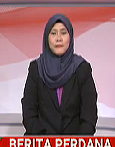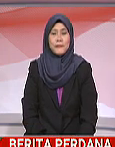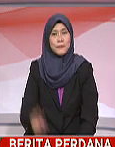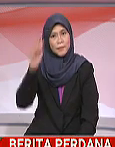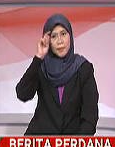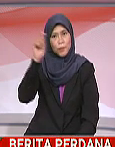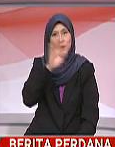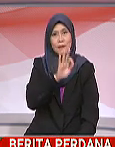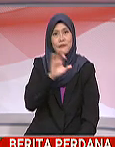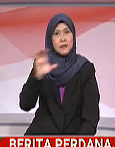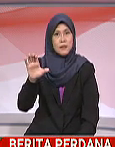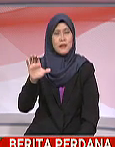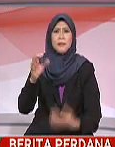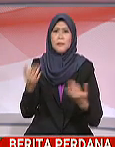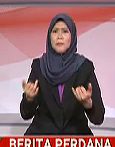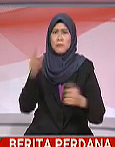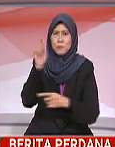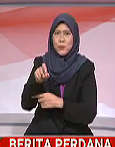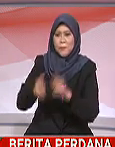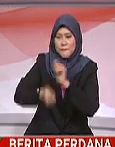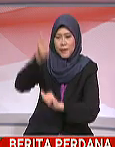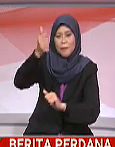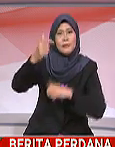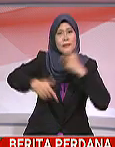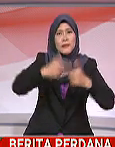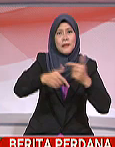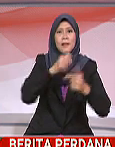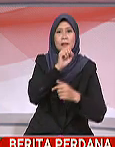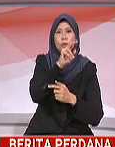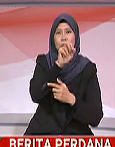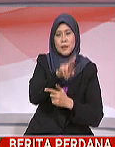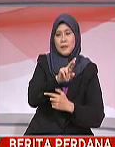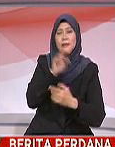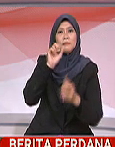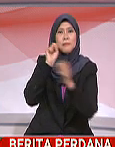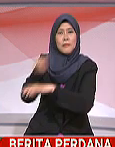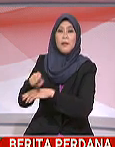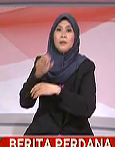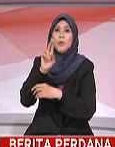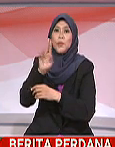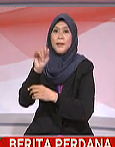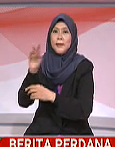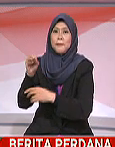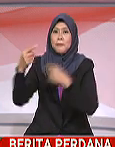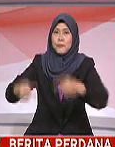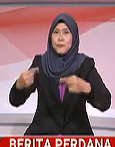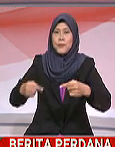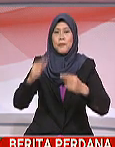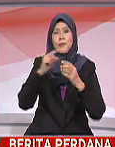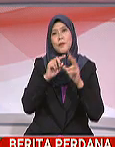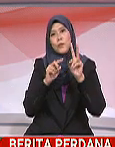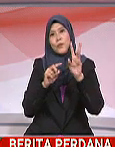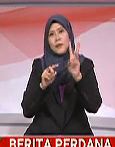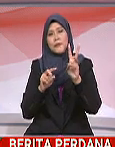Terengganu FC TFC perlu menang perlawanan pertama Liga Super menentang uitm FC di stadium Shah Alam pada 6 Mac depan